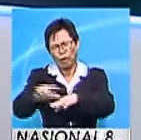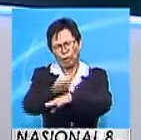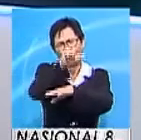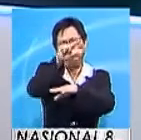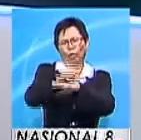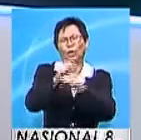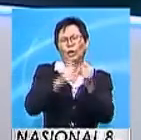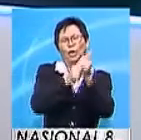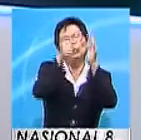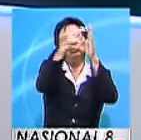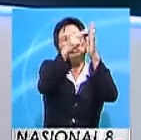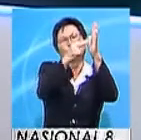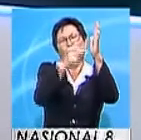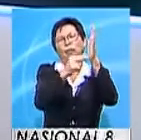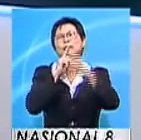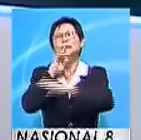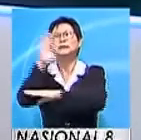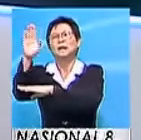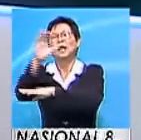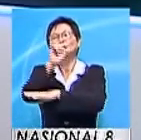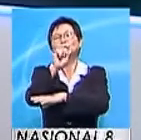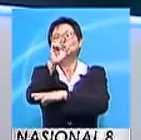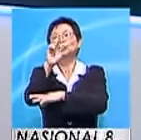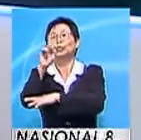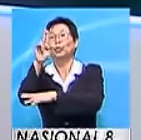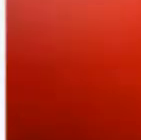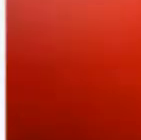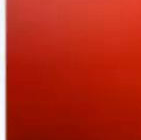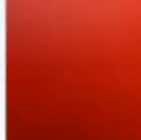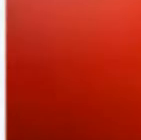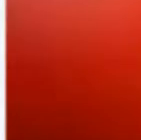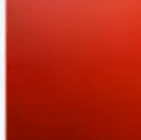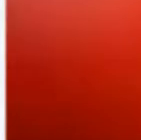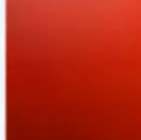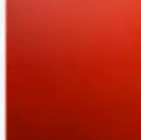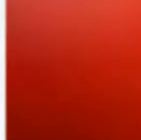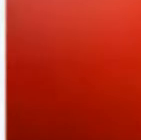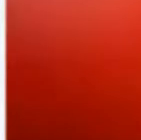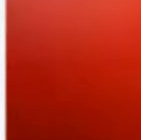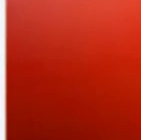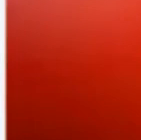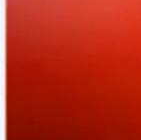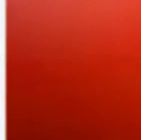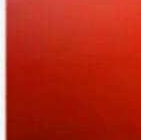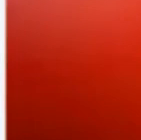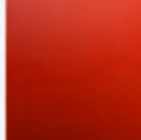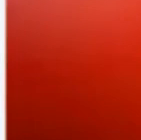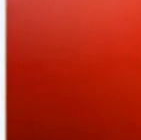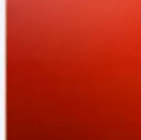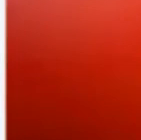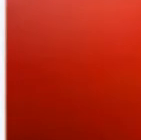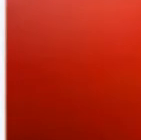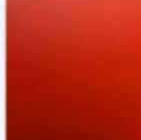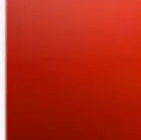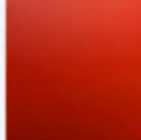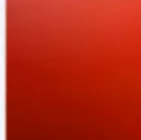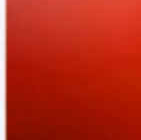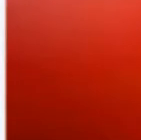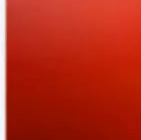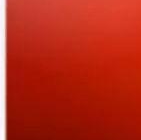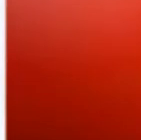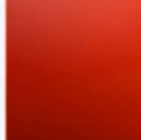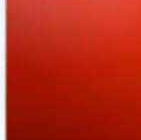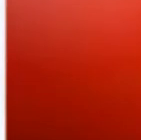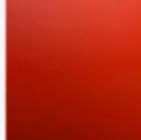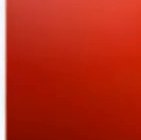terma dalam perjanjian program sukuk ini termasuk membiayai sebahagian kos projek penempatan semula Pengkalan udara Kuala Lumpur PR